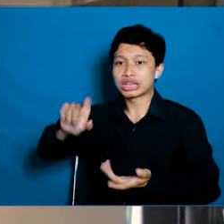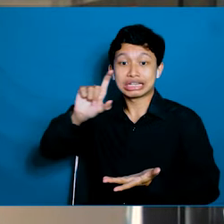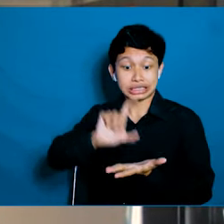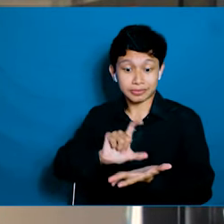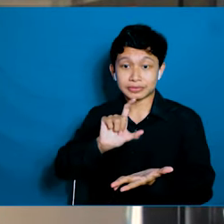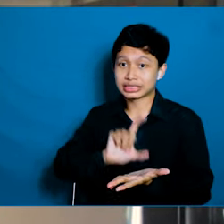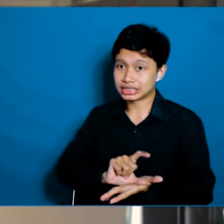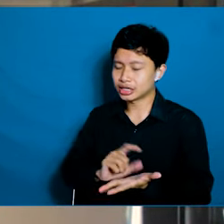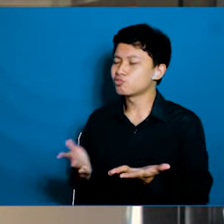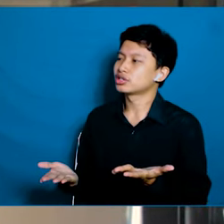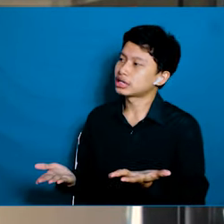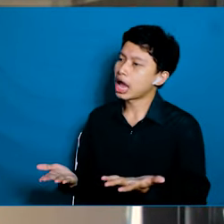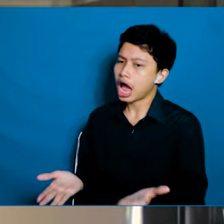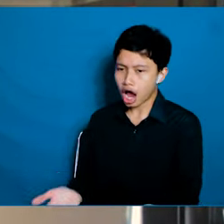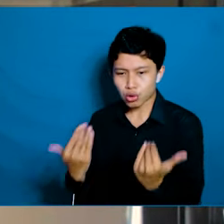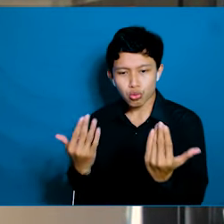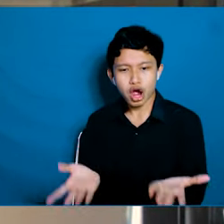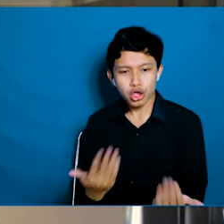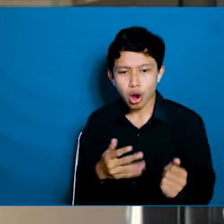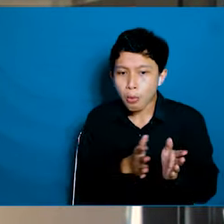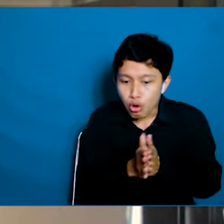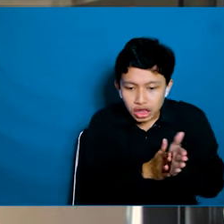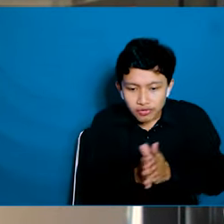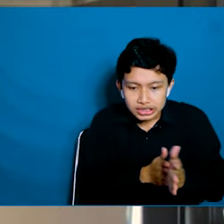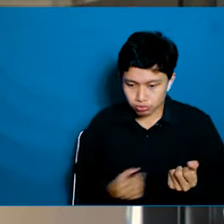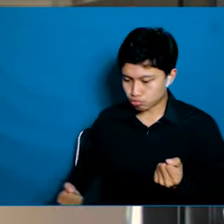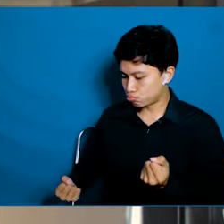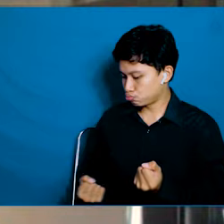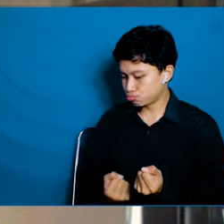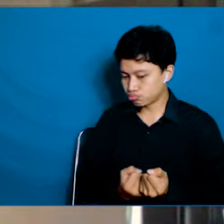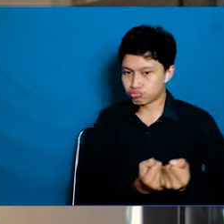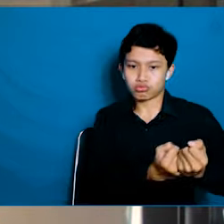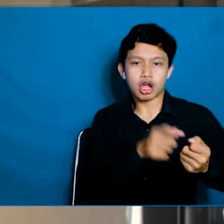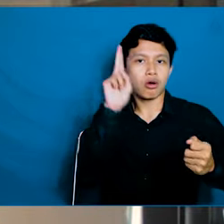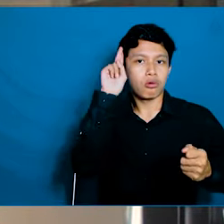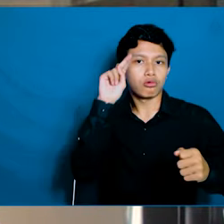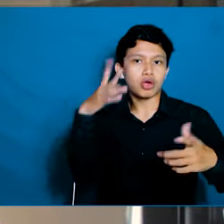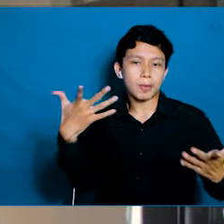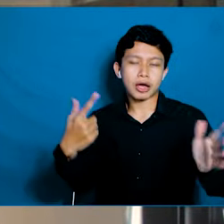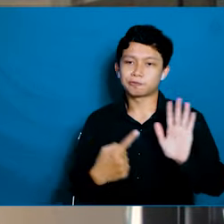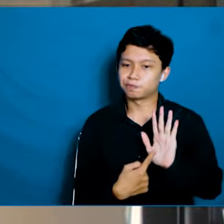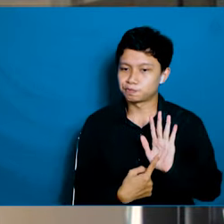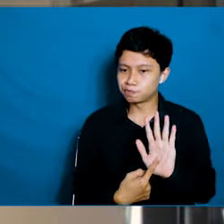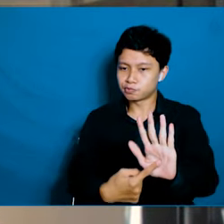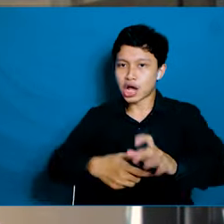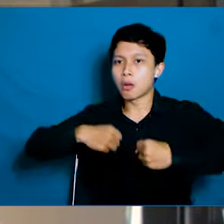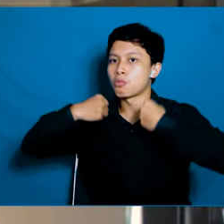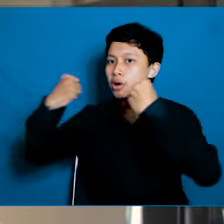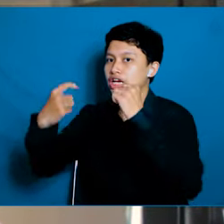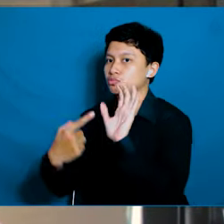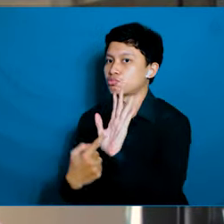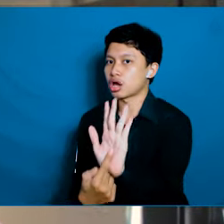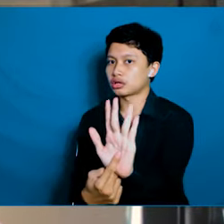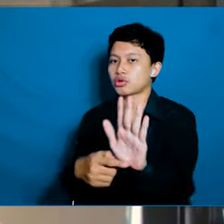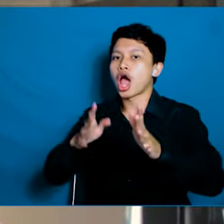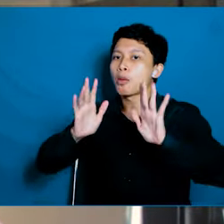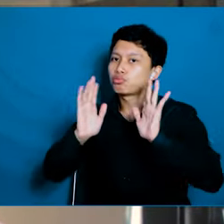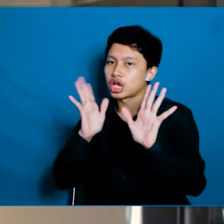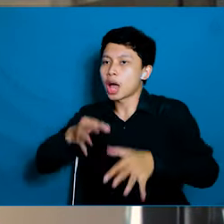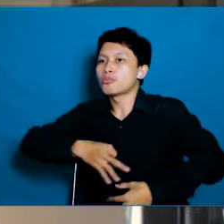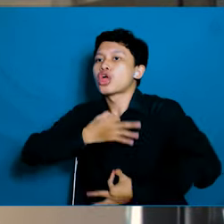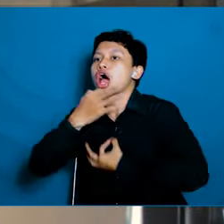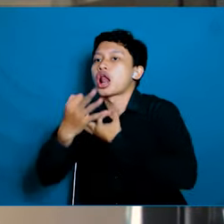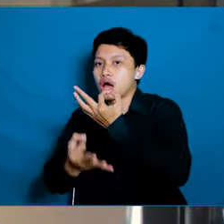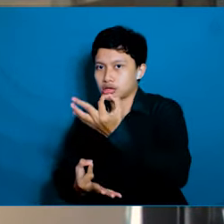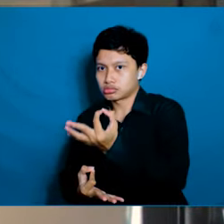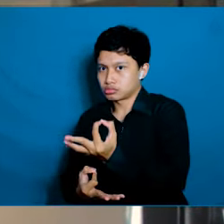membuat skripsi itu, ini saatnya kita memberikan dorongan kepada mereka untuk berani bicara. Karena ada beberapa